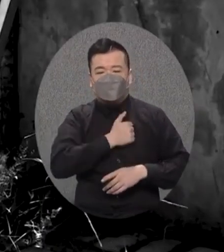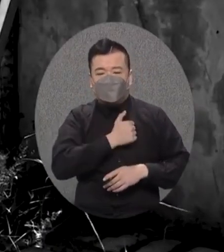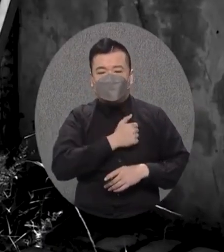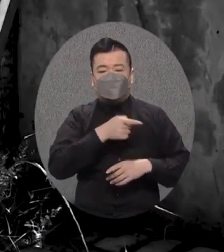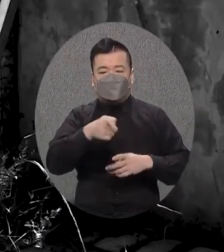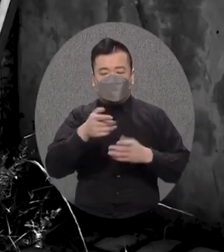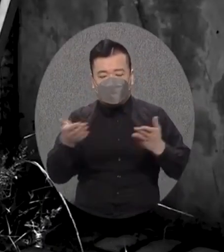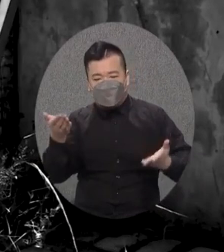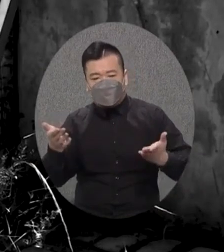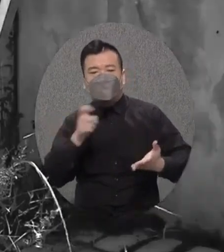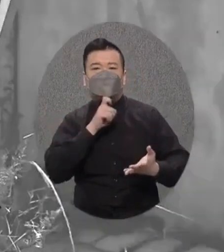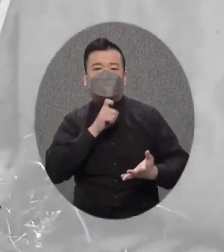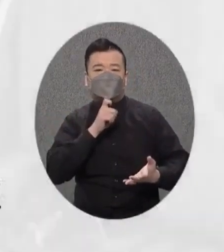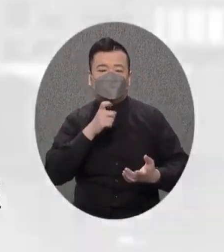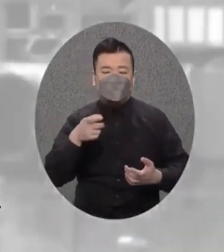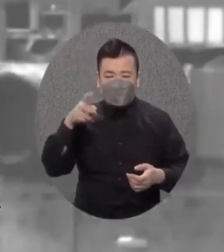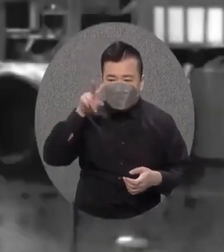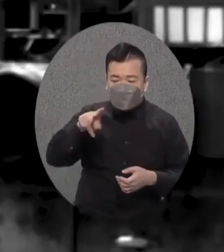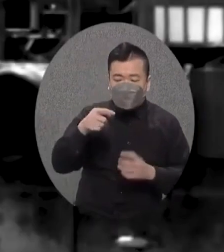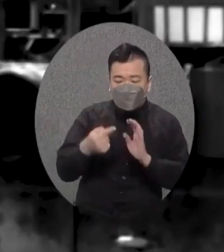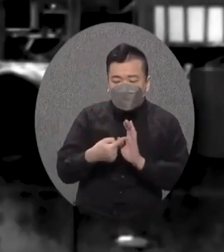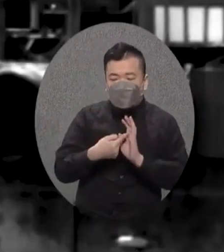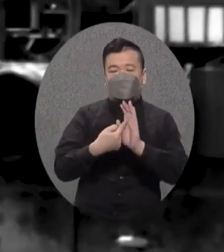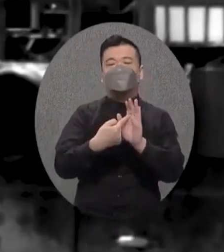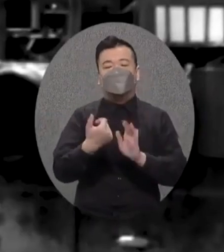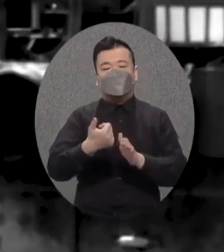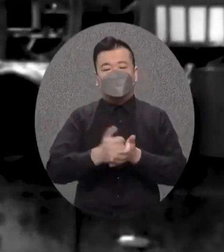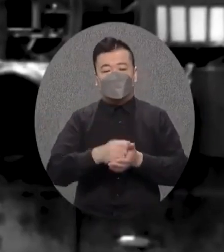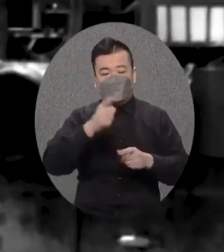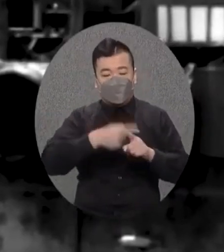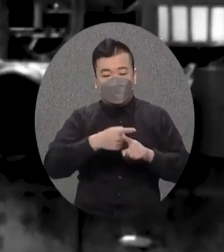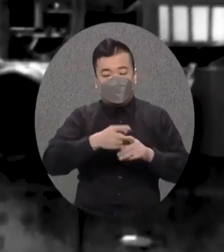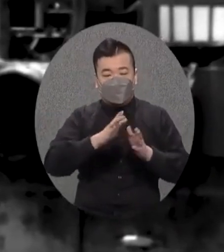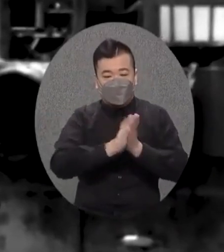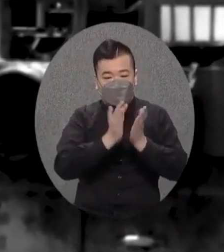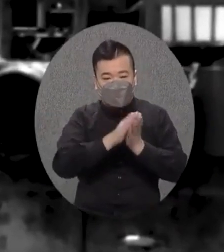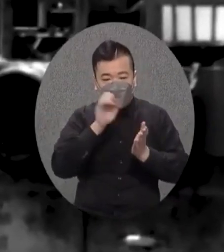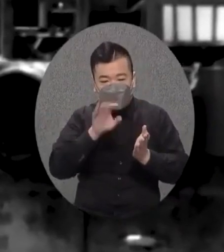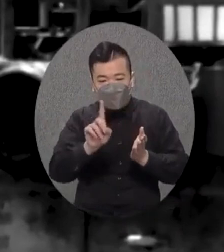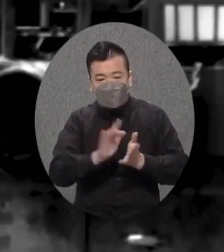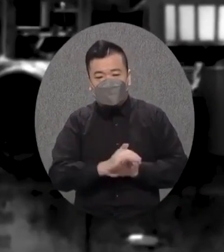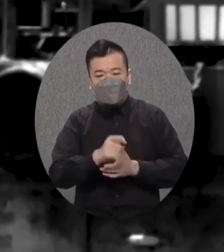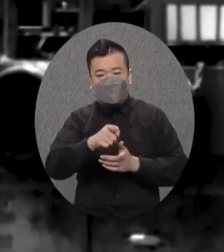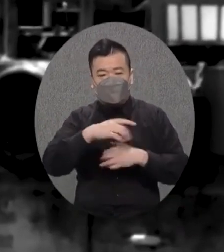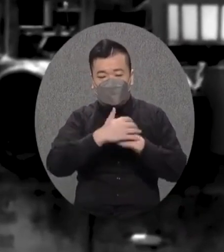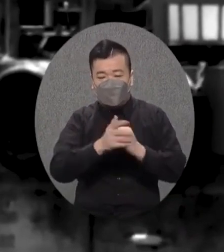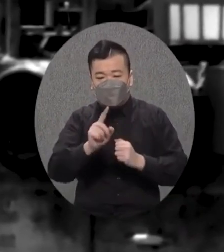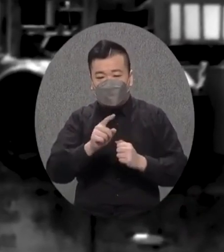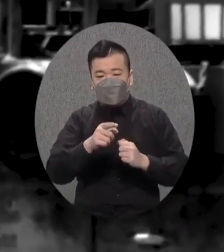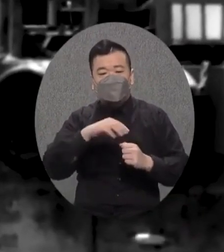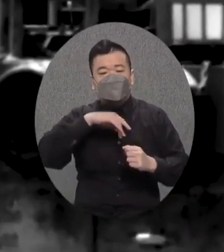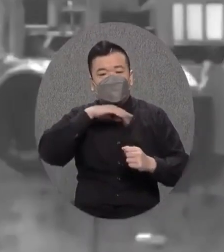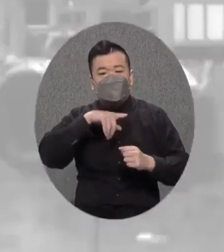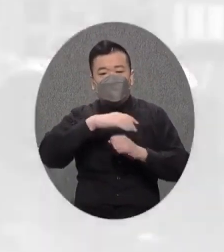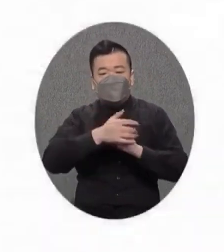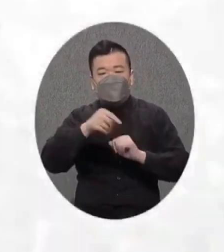的對比去反映它出來。所以其實書裡面都有提到，如果這個世界是沒有了其